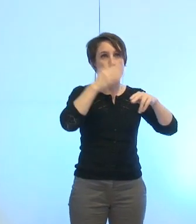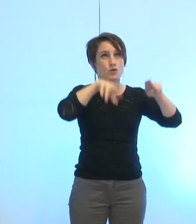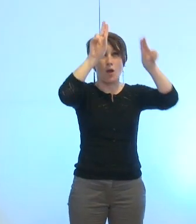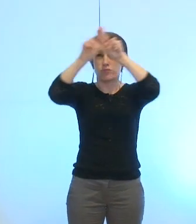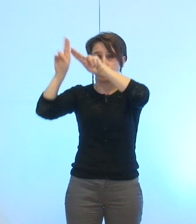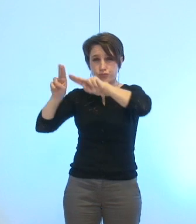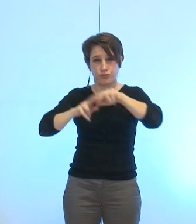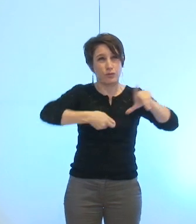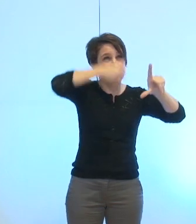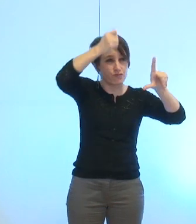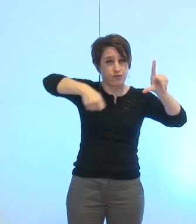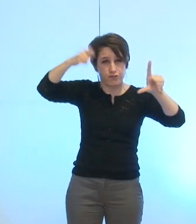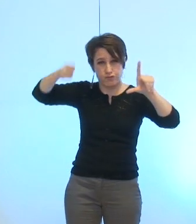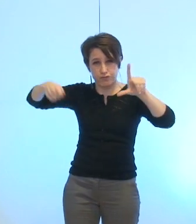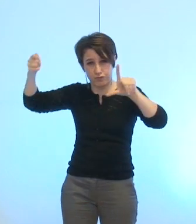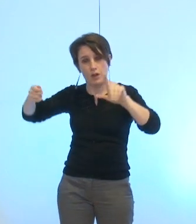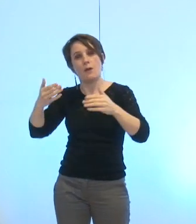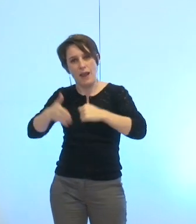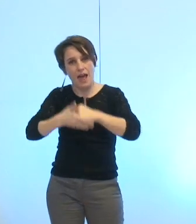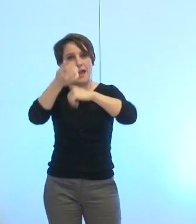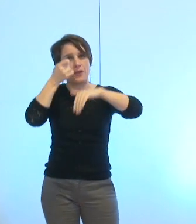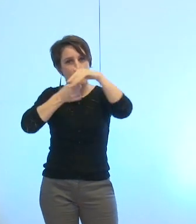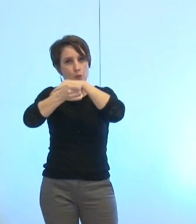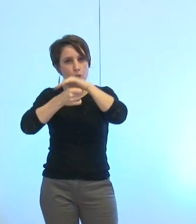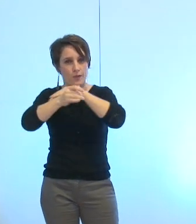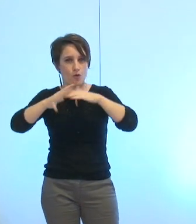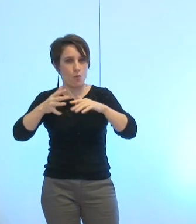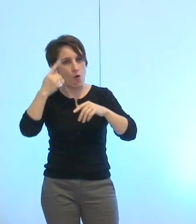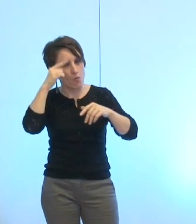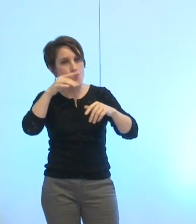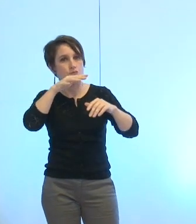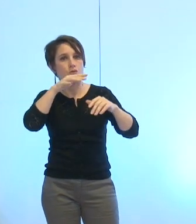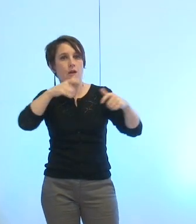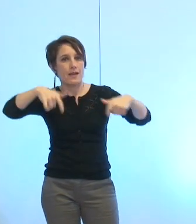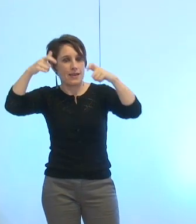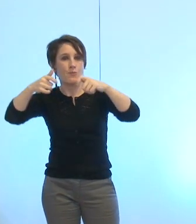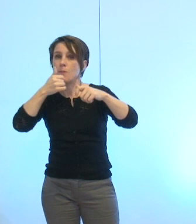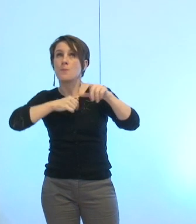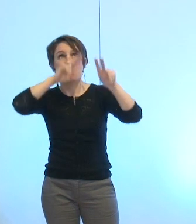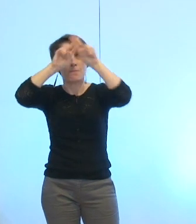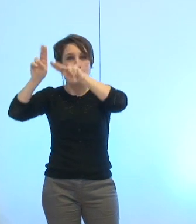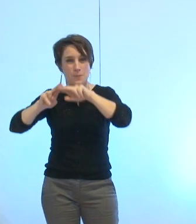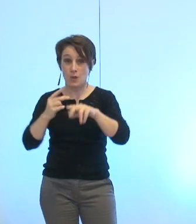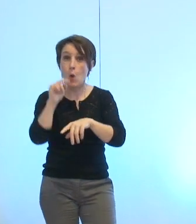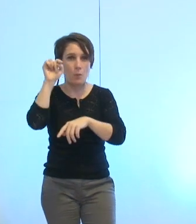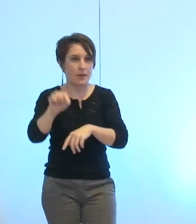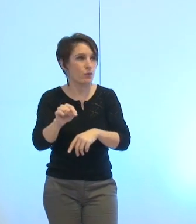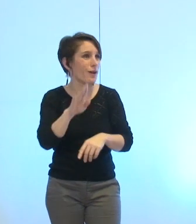d'aide notamment des nouveaux périmètres de ravalement obligatoire monsieur fristo je vous invite à faire très court